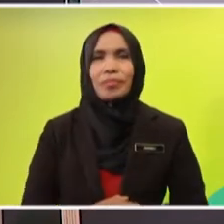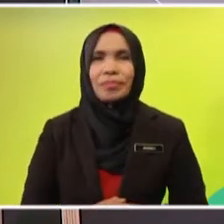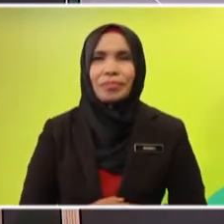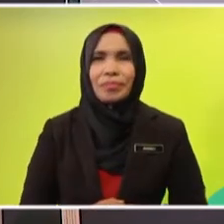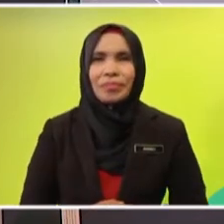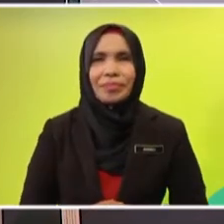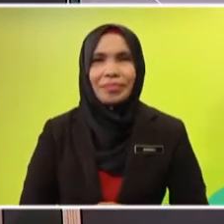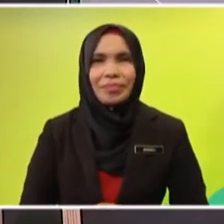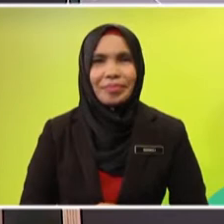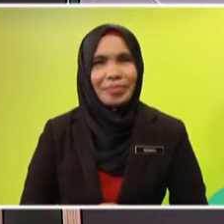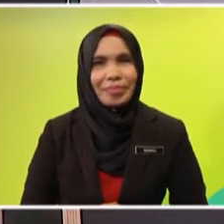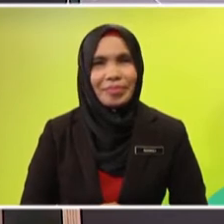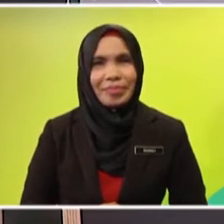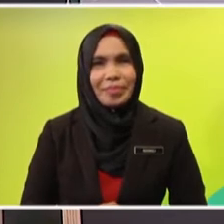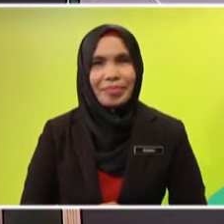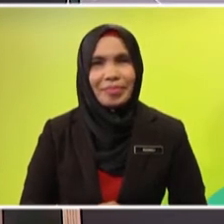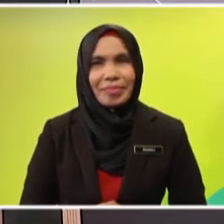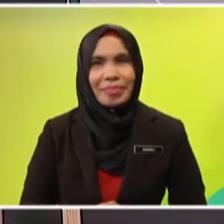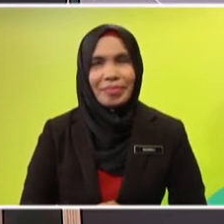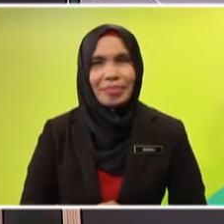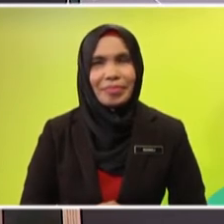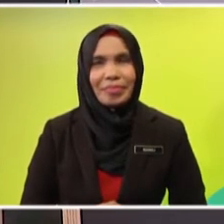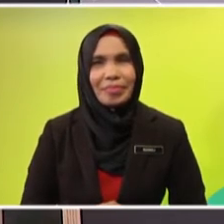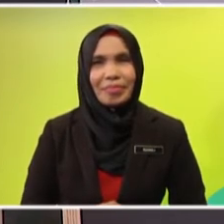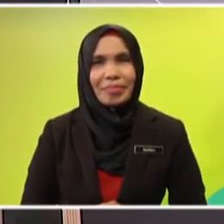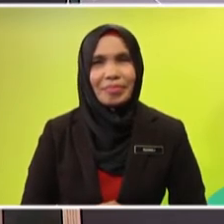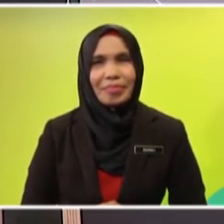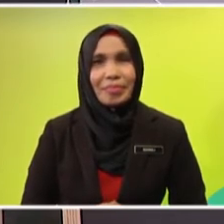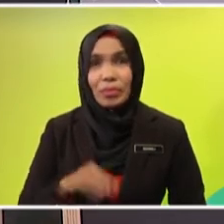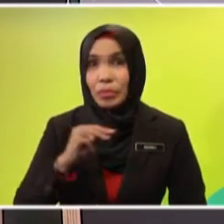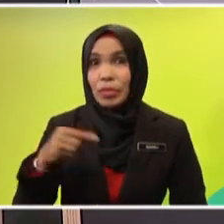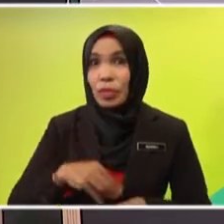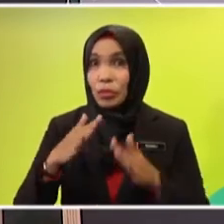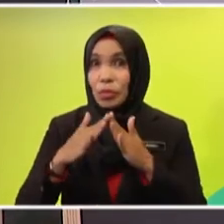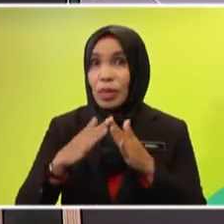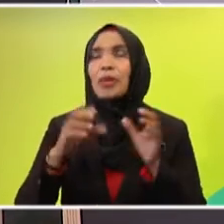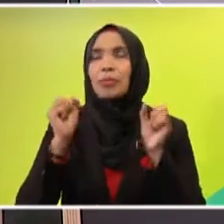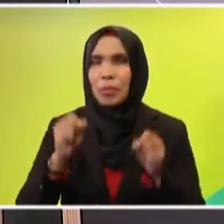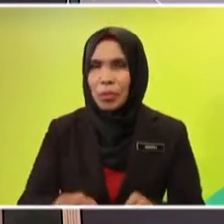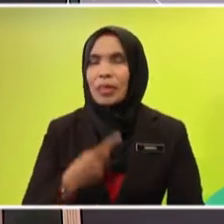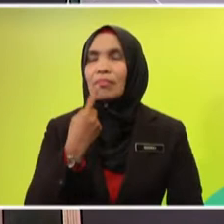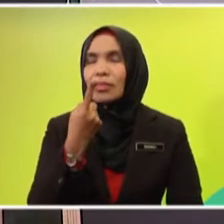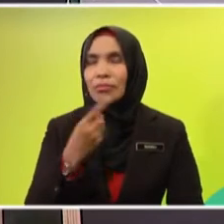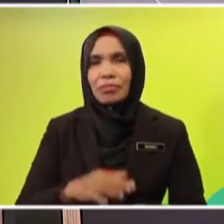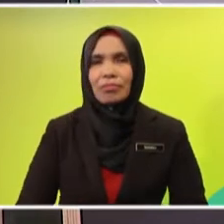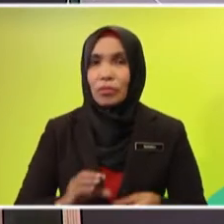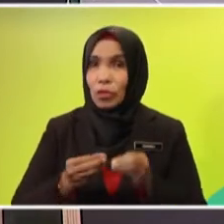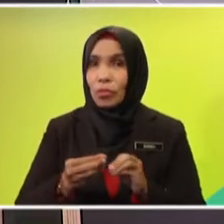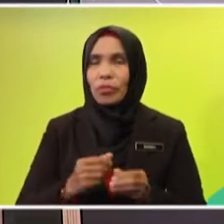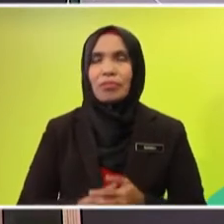lah oke melimpah di rumah boleh Coba sebutkan nomor yang tertera pada